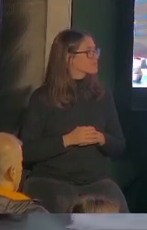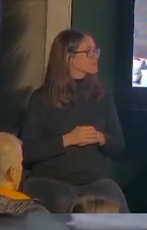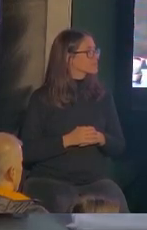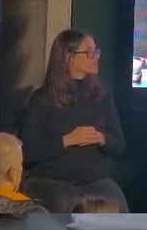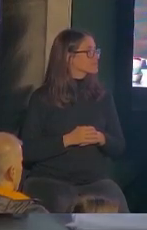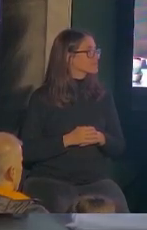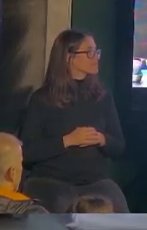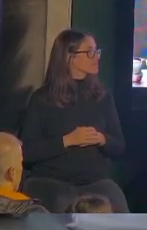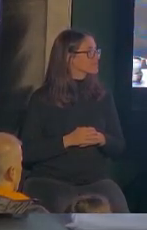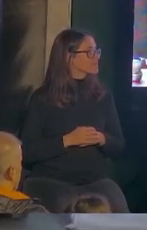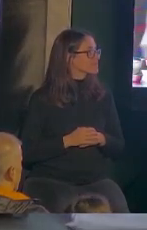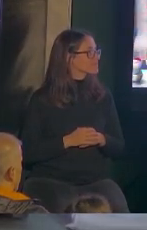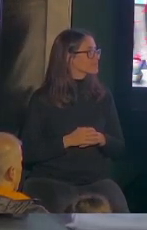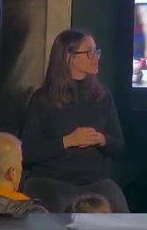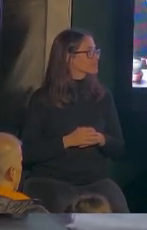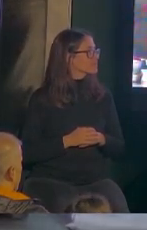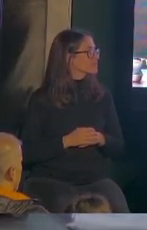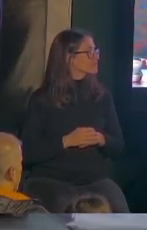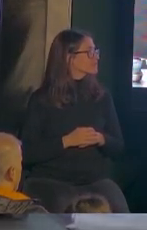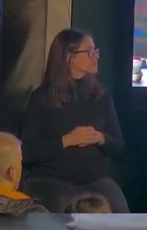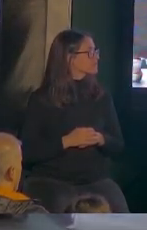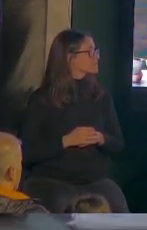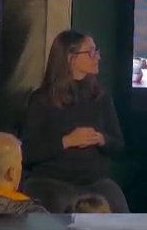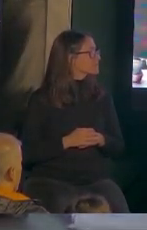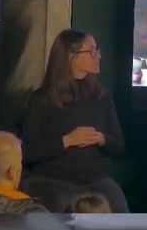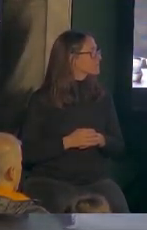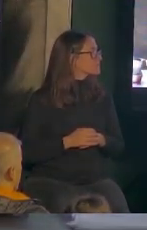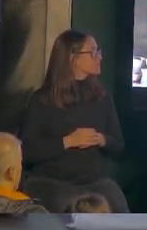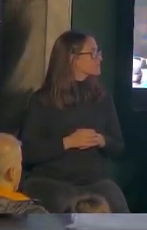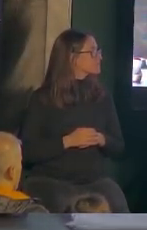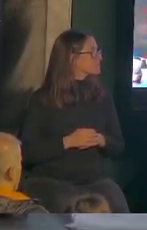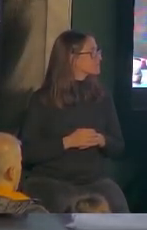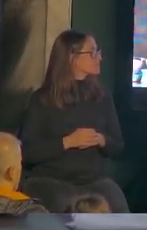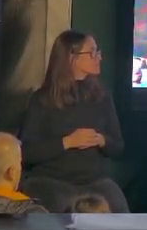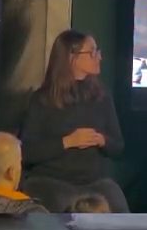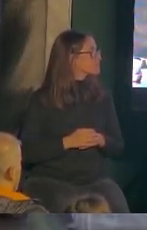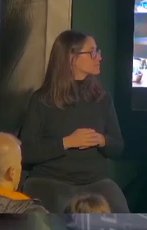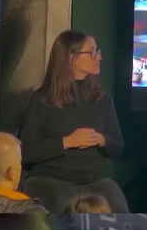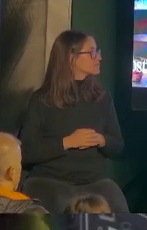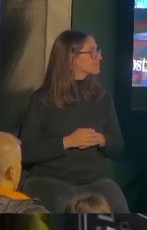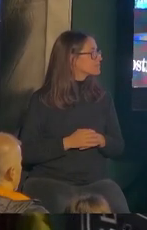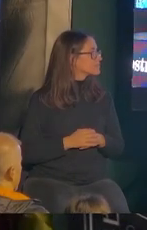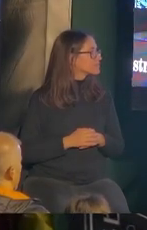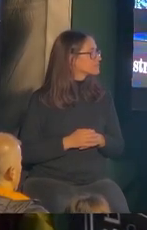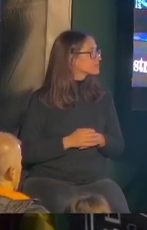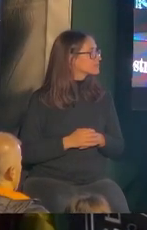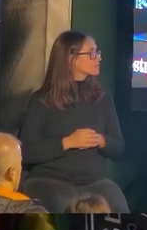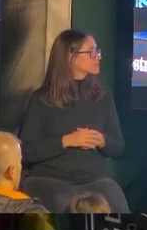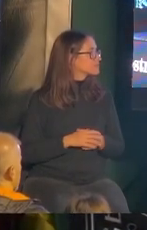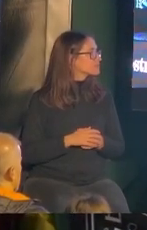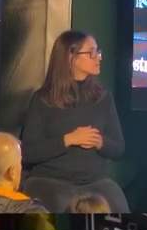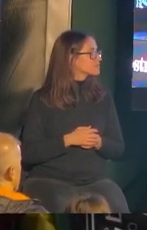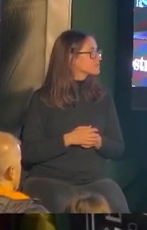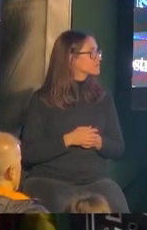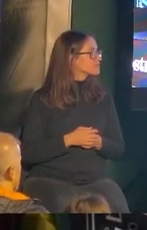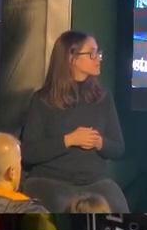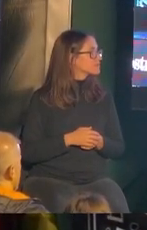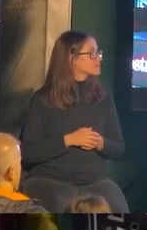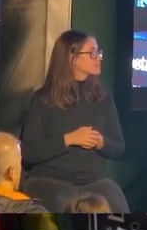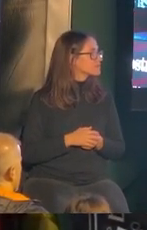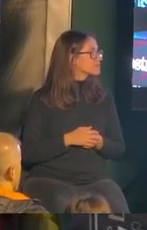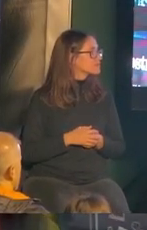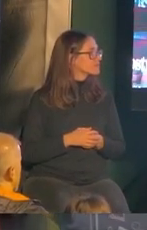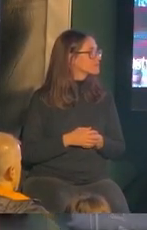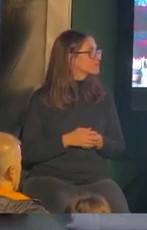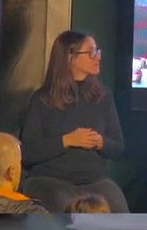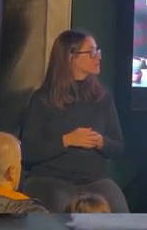Vale. Sí? Bé, doncs ara. Tu mateix, i si no ho fas. Sí.